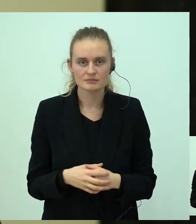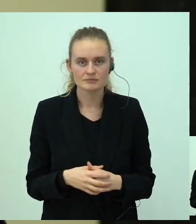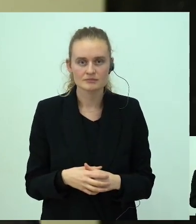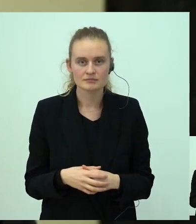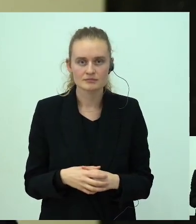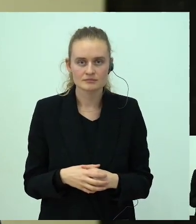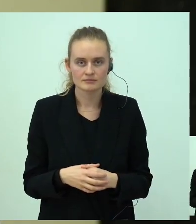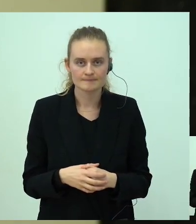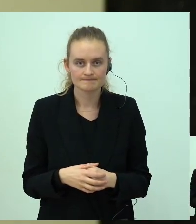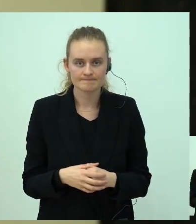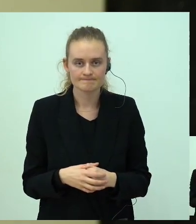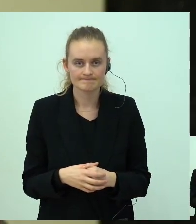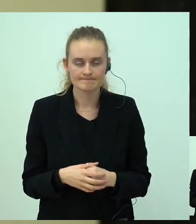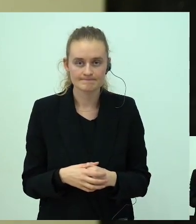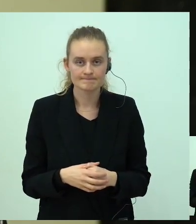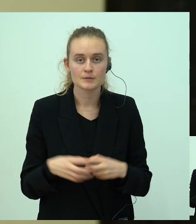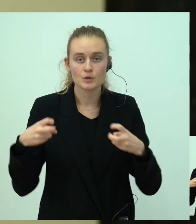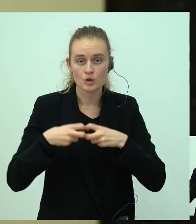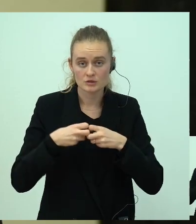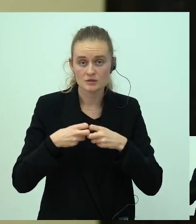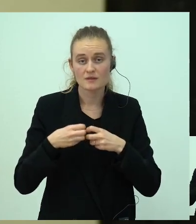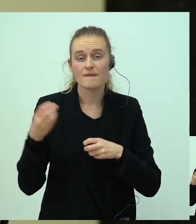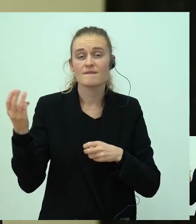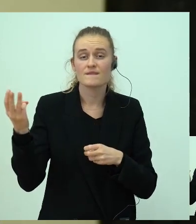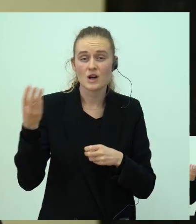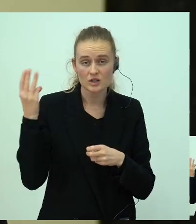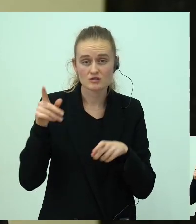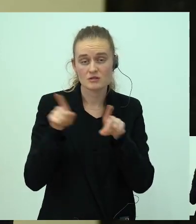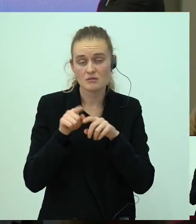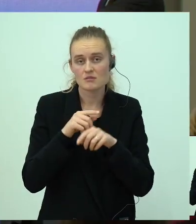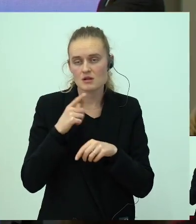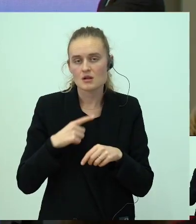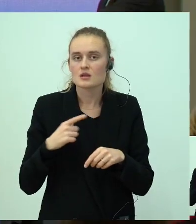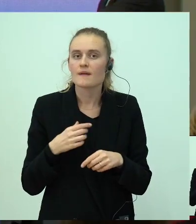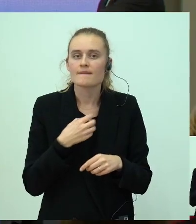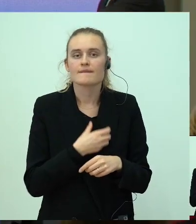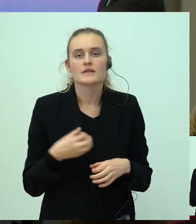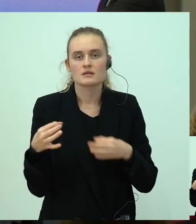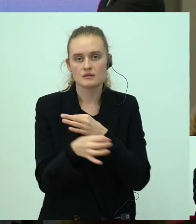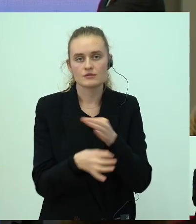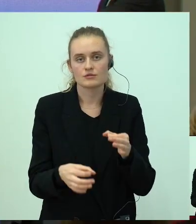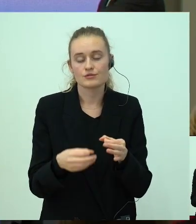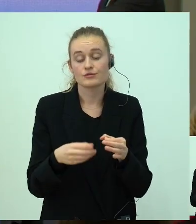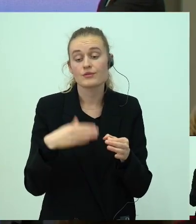Na, Briuselyje, Vašingtone laukiame tikrai labai svarbių diskusijų ir matysime,